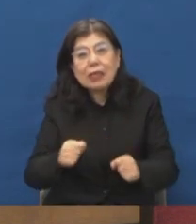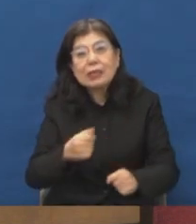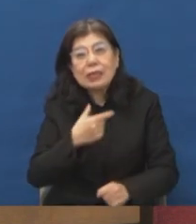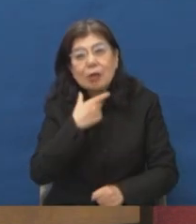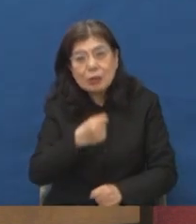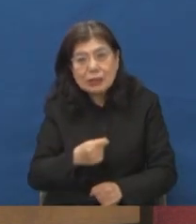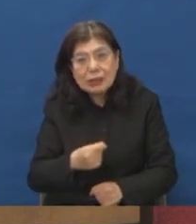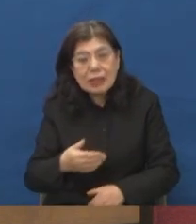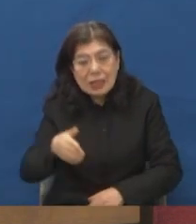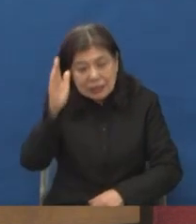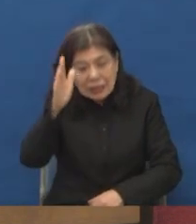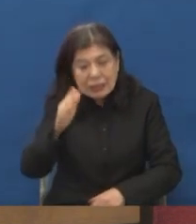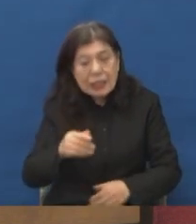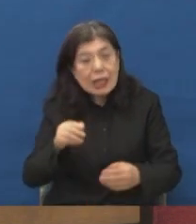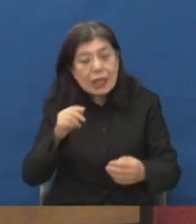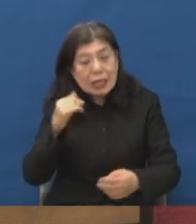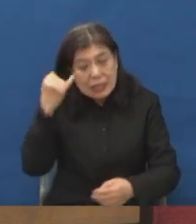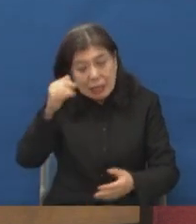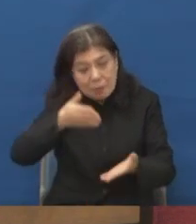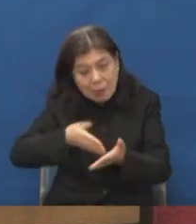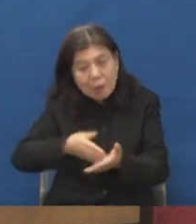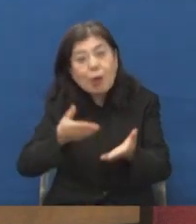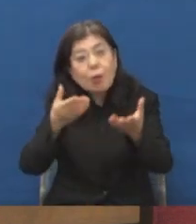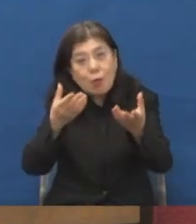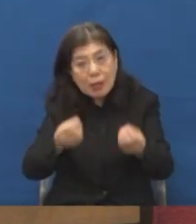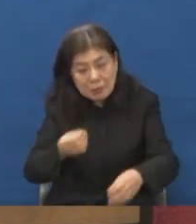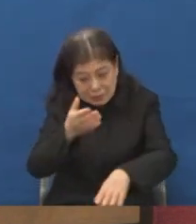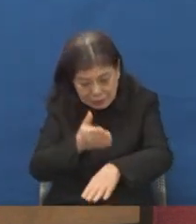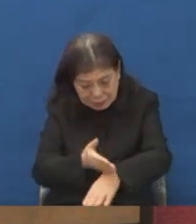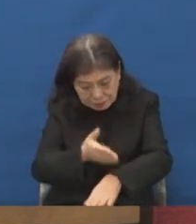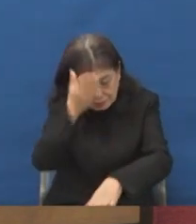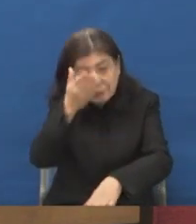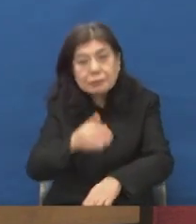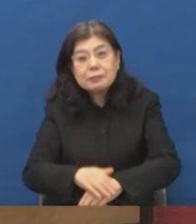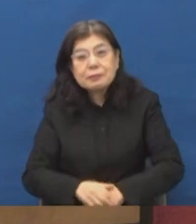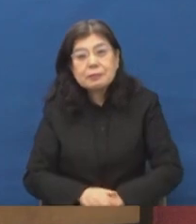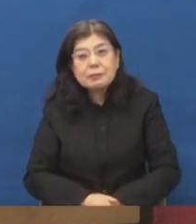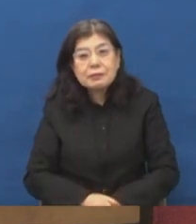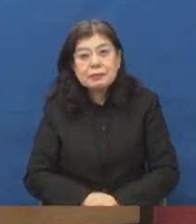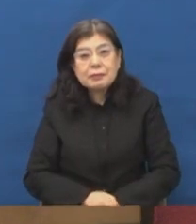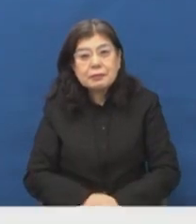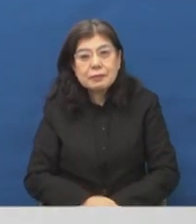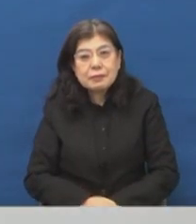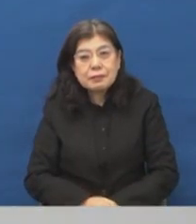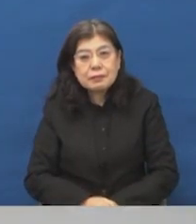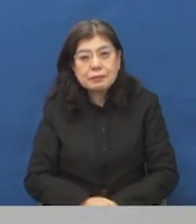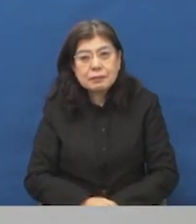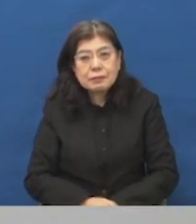ります。ご清聴誠にありがとうございました。